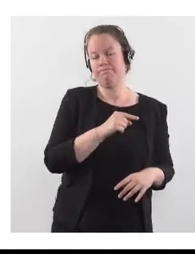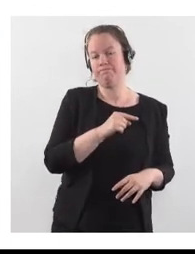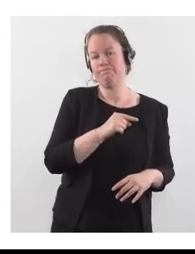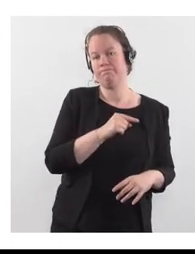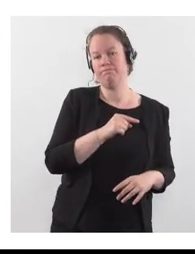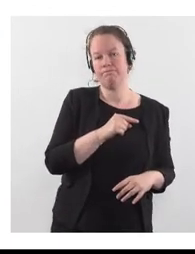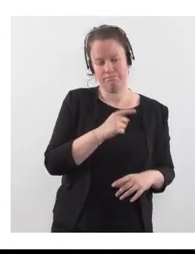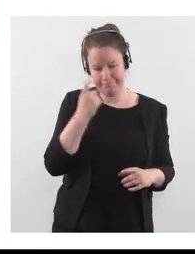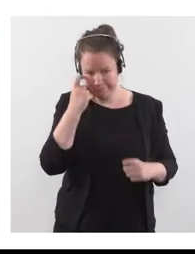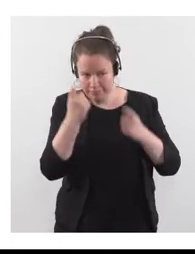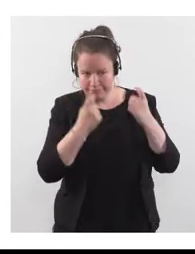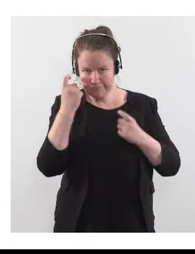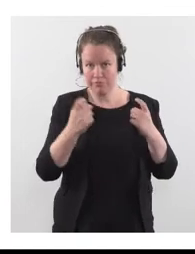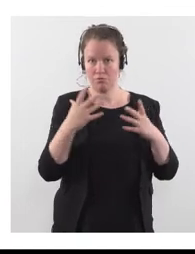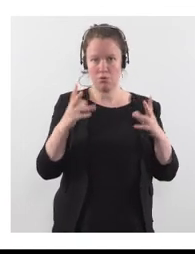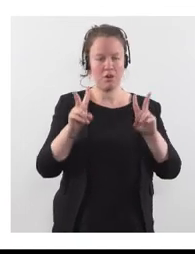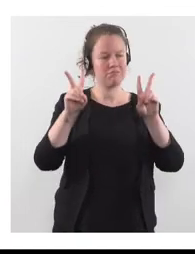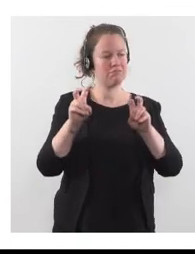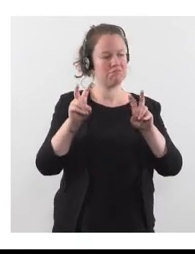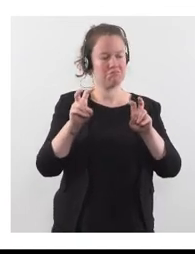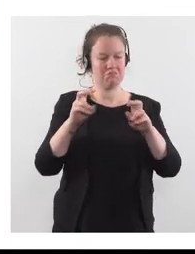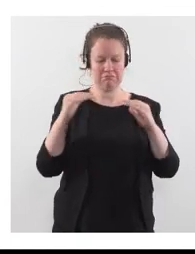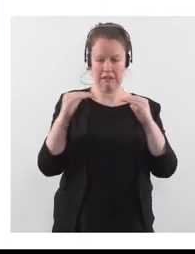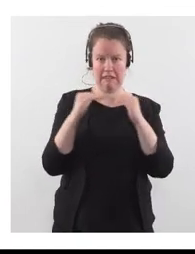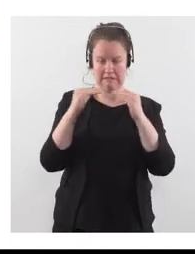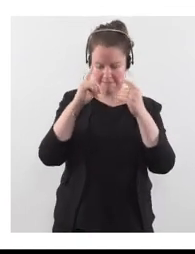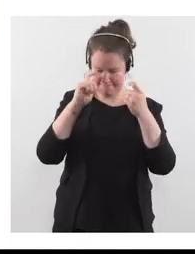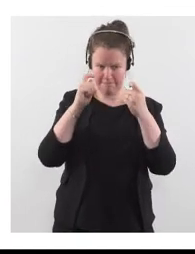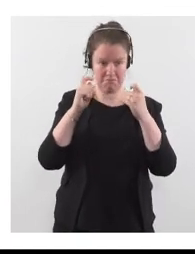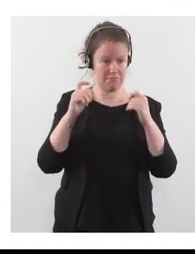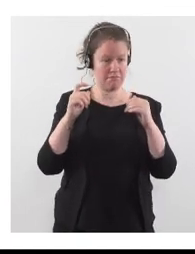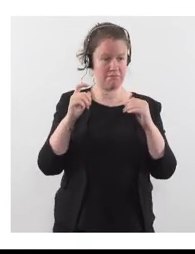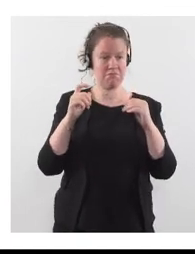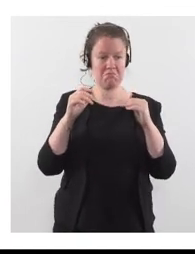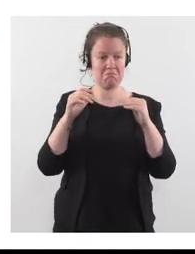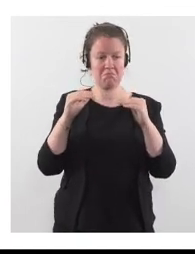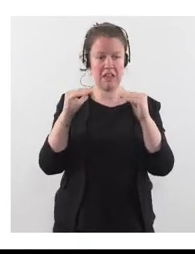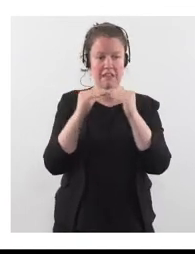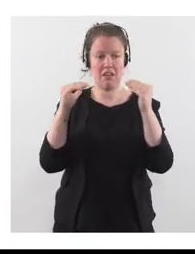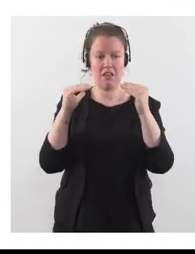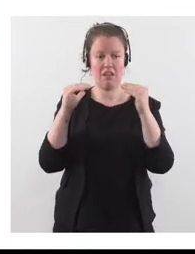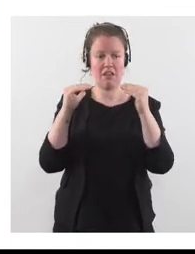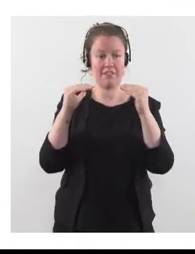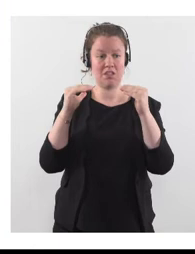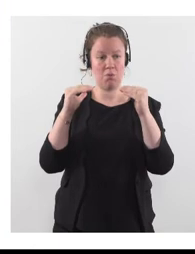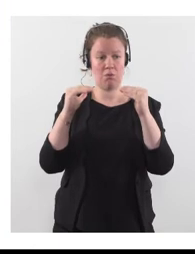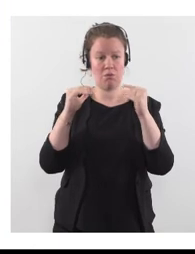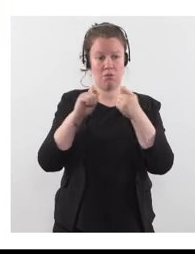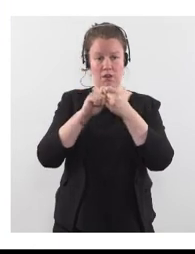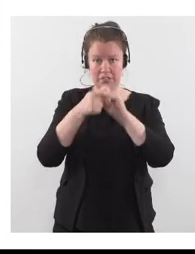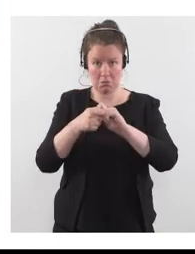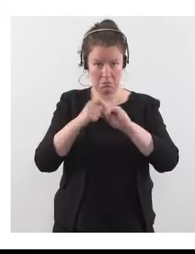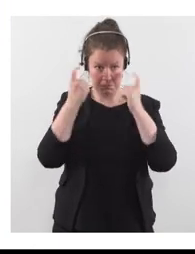en faisant une révision d'égalité. Alors, tout d'abord, il y avait peu de demandeurs d'asile